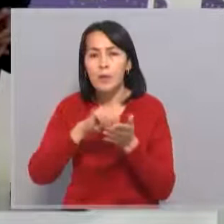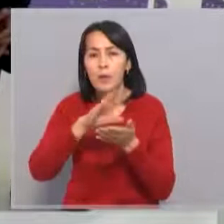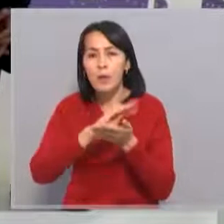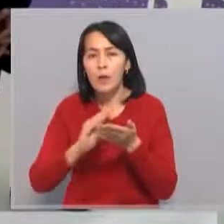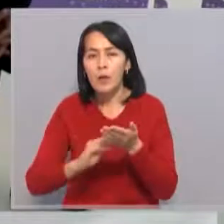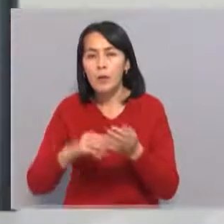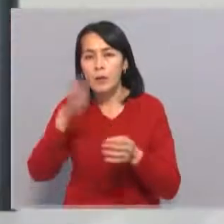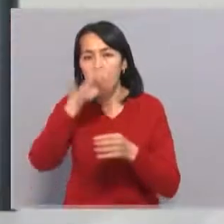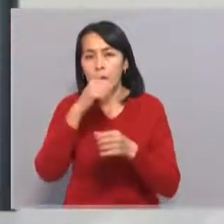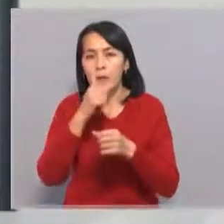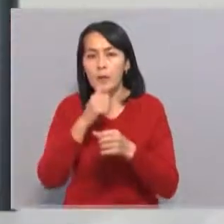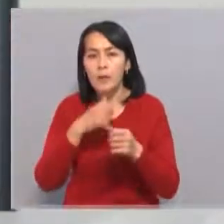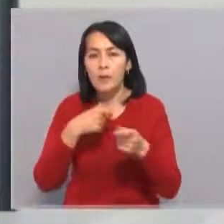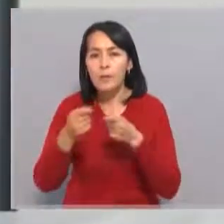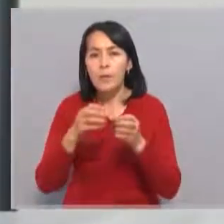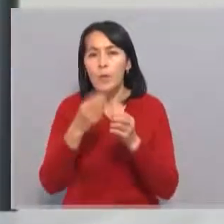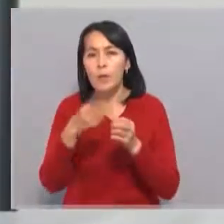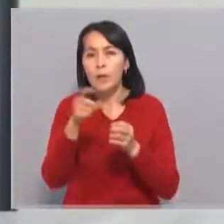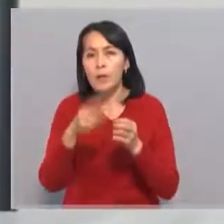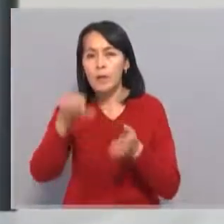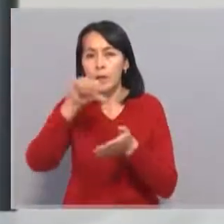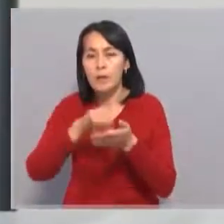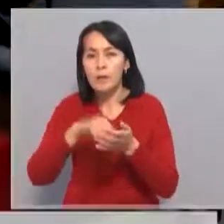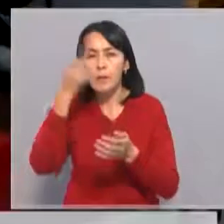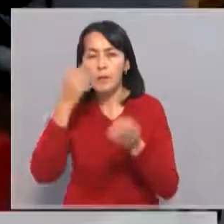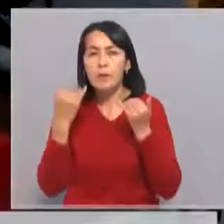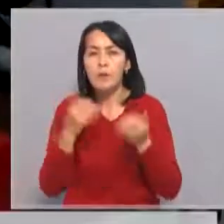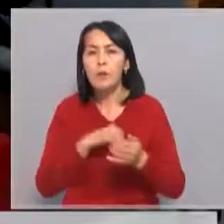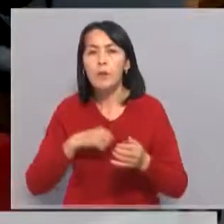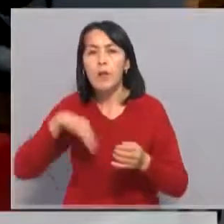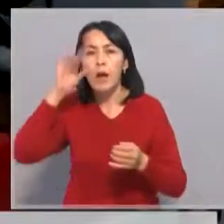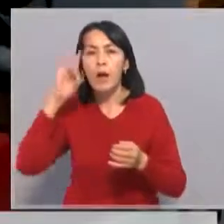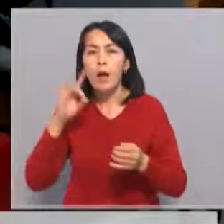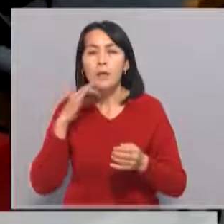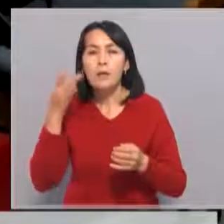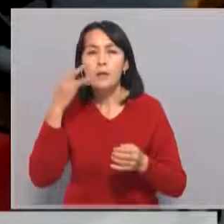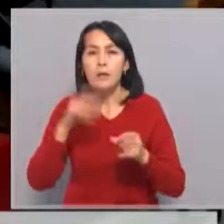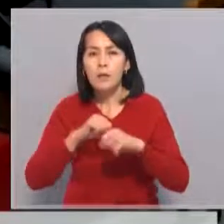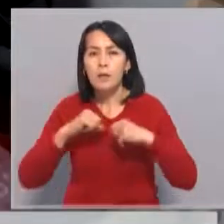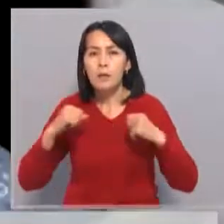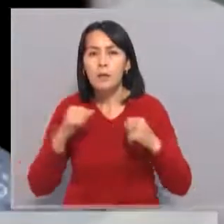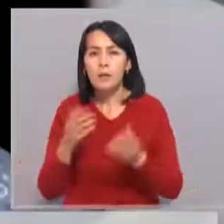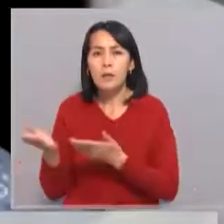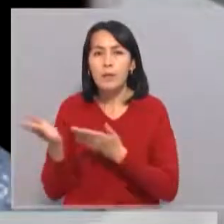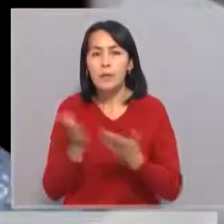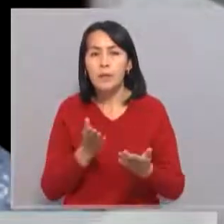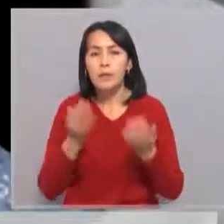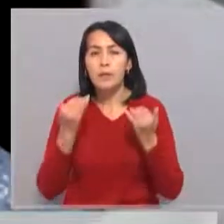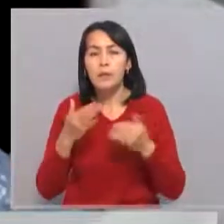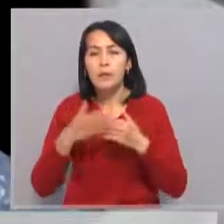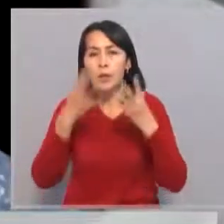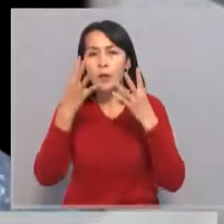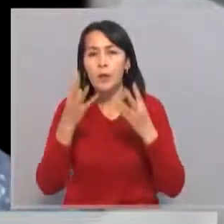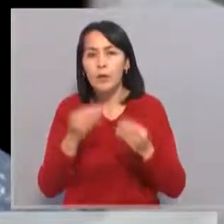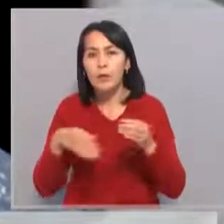ел басқару ісінен 12 азамат үмітті екенін білдік. Қазірдің өзінде Қазақстанға шетелдік сарапшылардың алды келіп үлгерді. Ал жақын